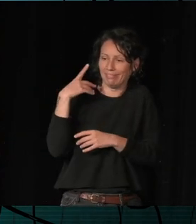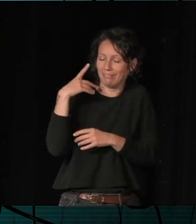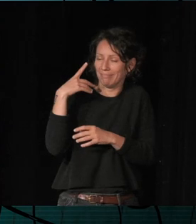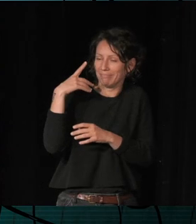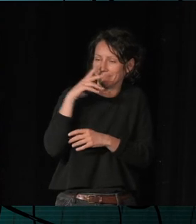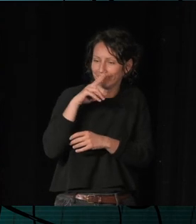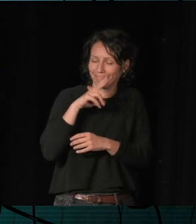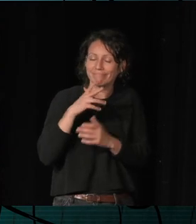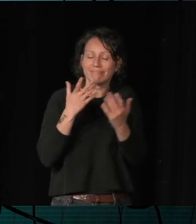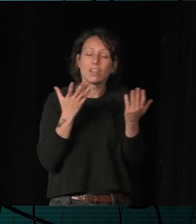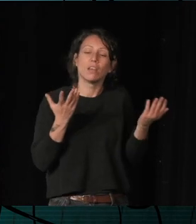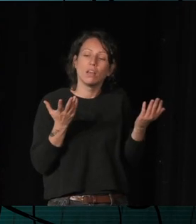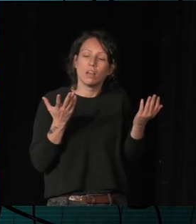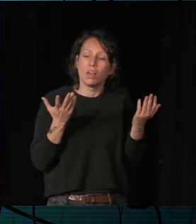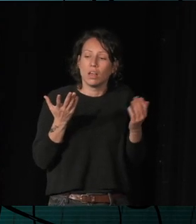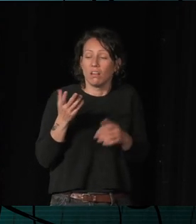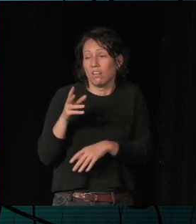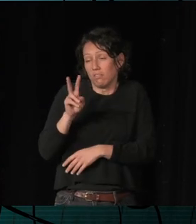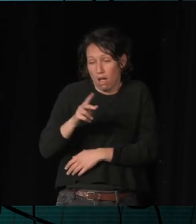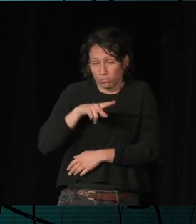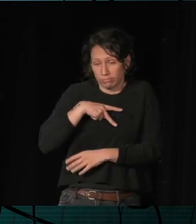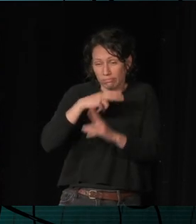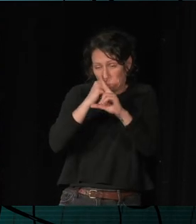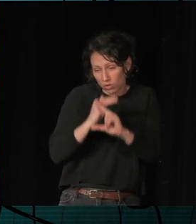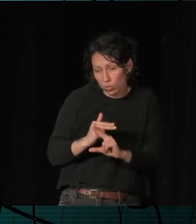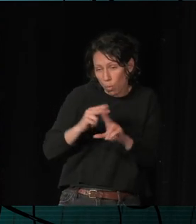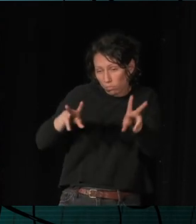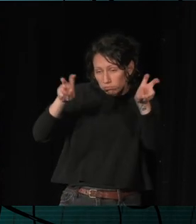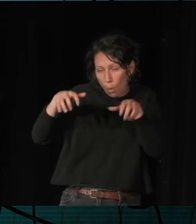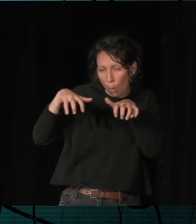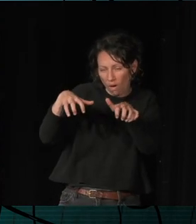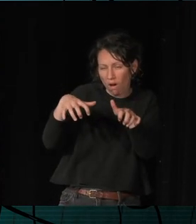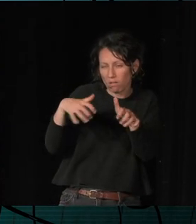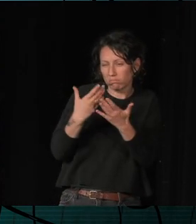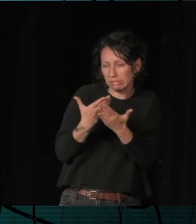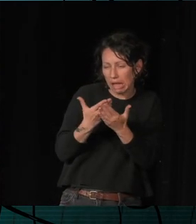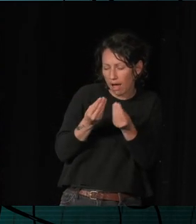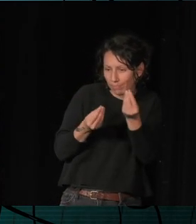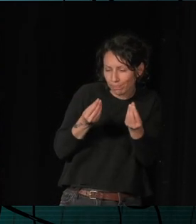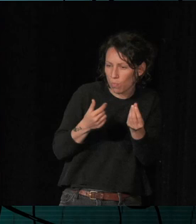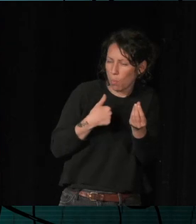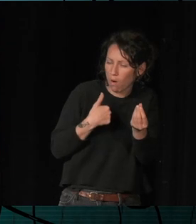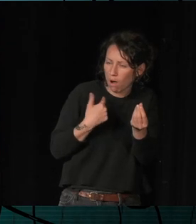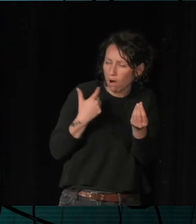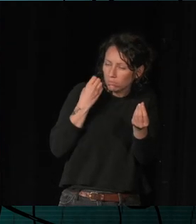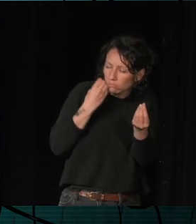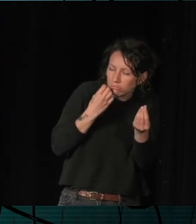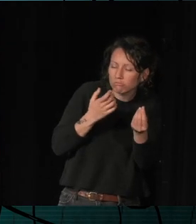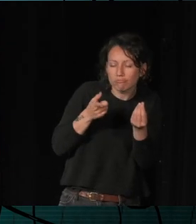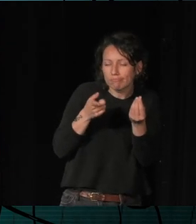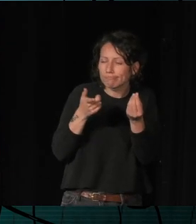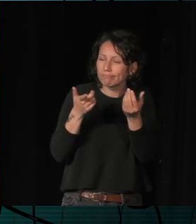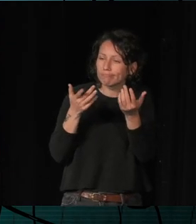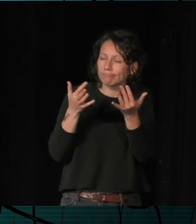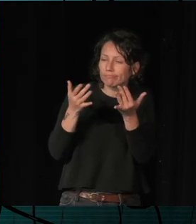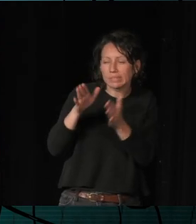Ça va être peut-être ma définition de l'horreur, la façon dont j'utilise ce genre, les différents procédés qu'on peut trouver